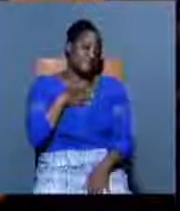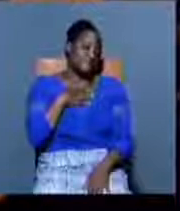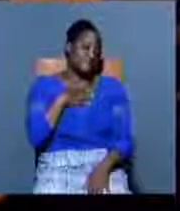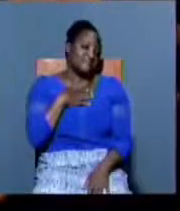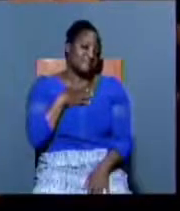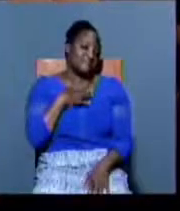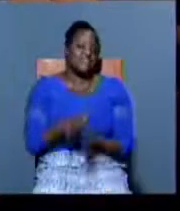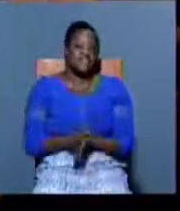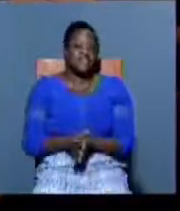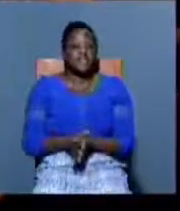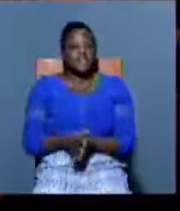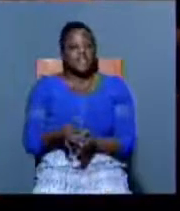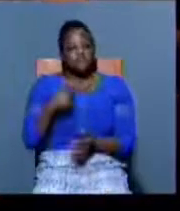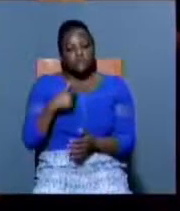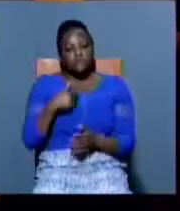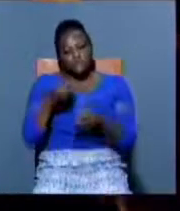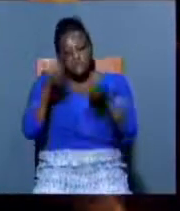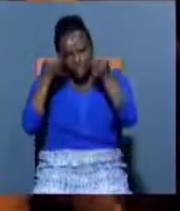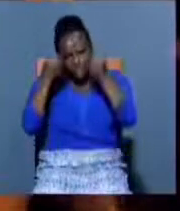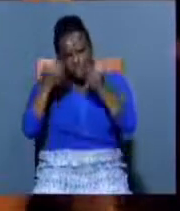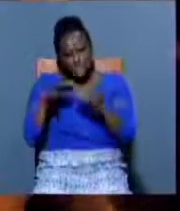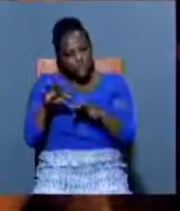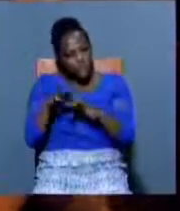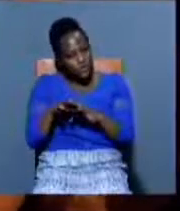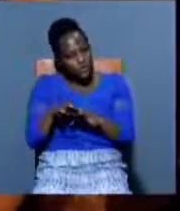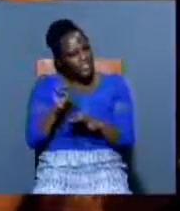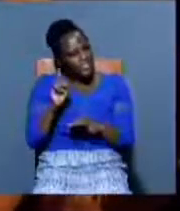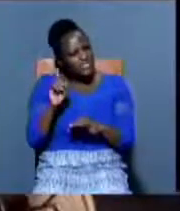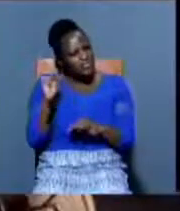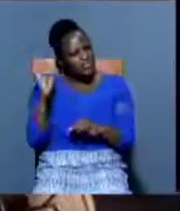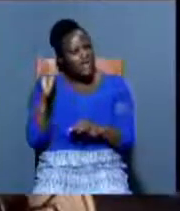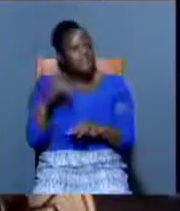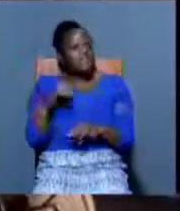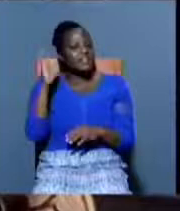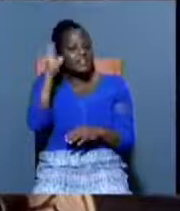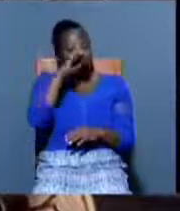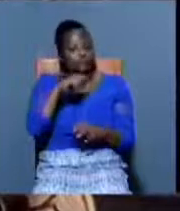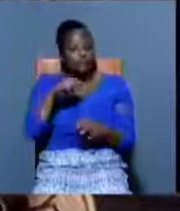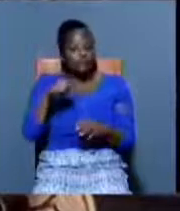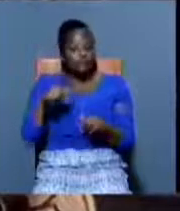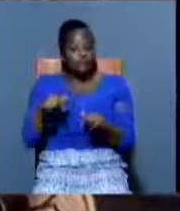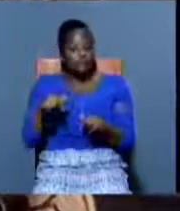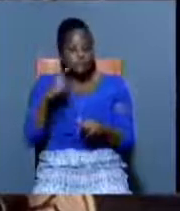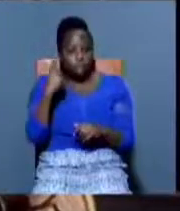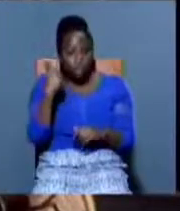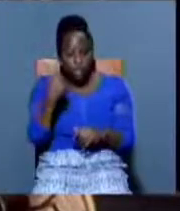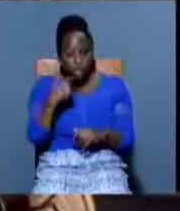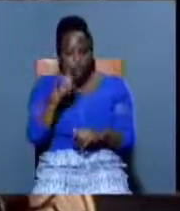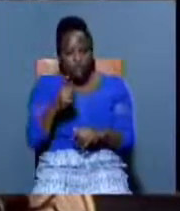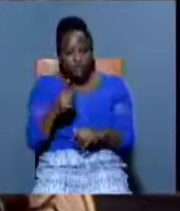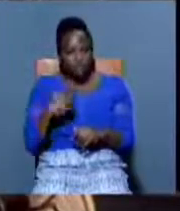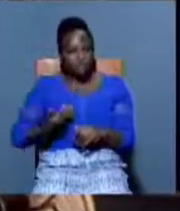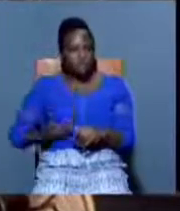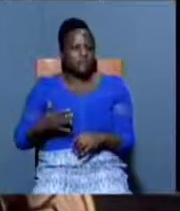Kwani niwaambieni mimi nilichojifunza kwenye ndoa, sikuwahi hata siku moja kumwambia mke wangu hivi naomba mshahara wako.